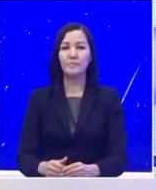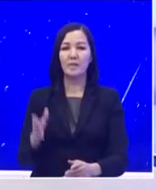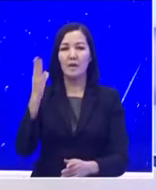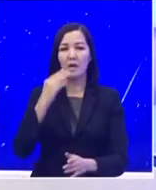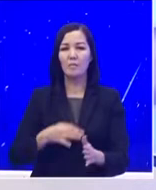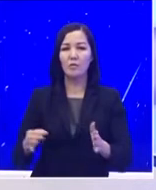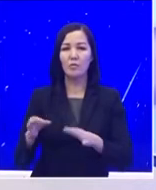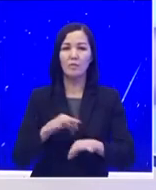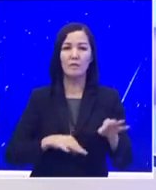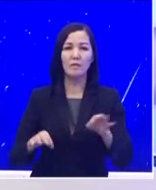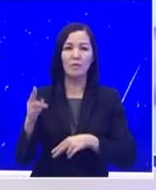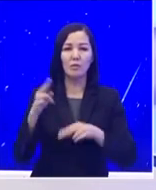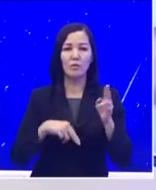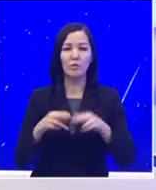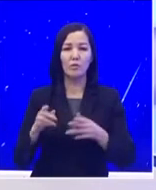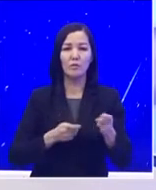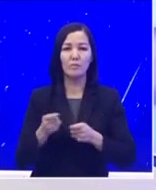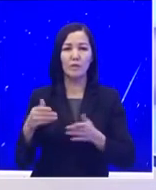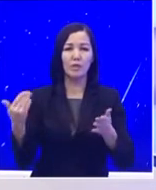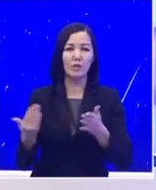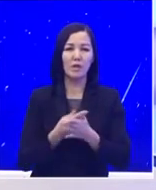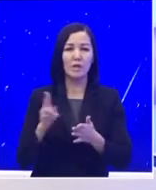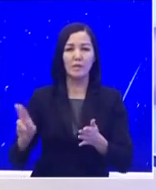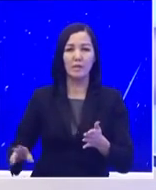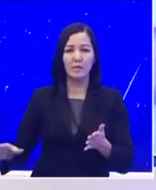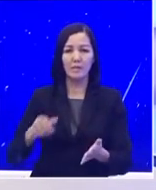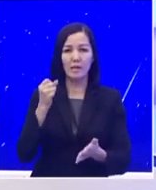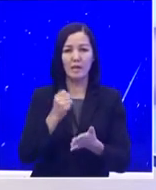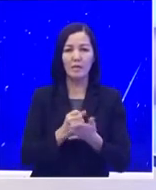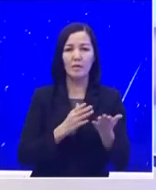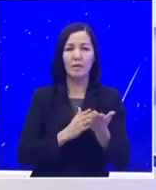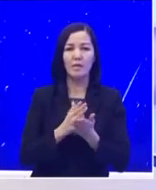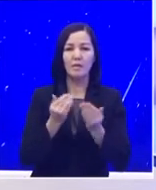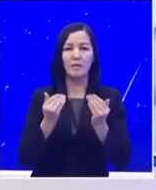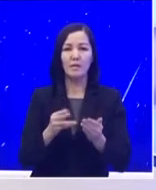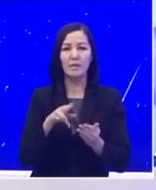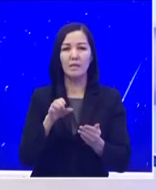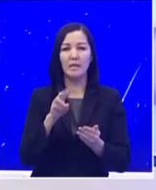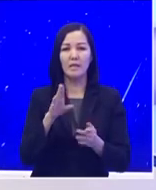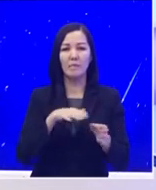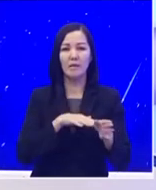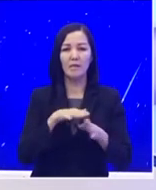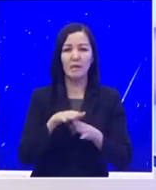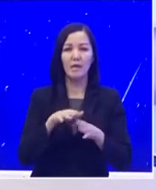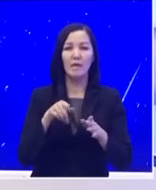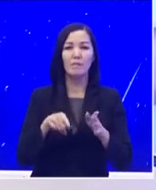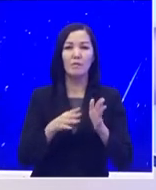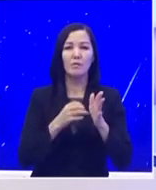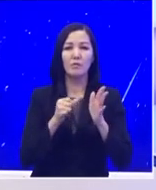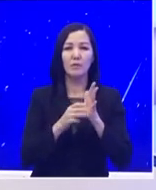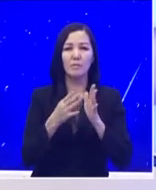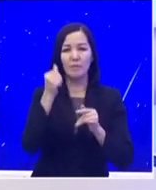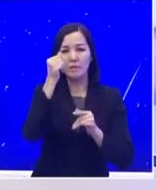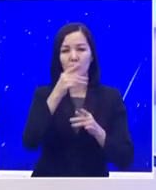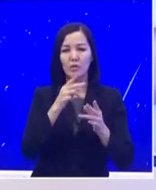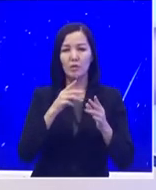Облыстық сәулет және қала құрылысы басқармасына жаңа басшы тағайындалды. Бұл қызметті енді Тәңірберген Дәркембаев атқарады. Ол 1965 жылы